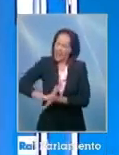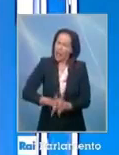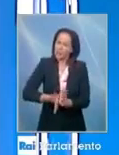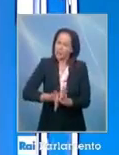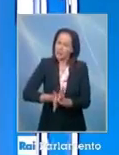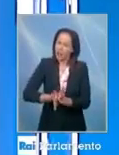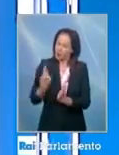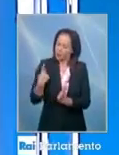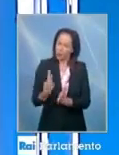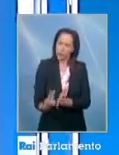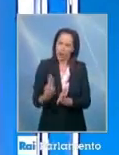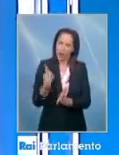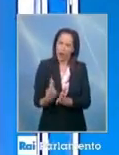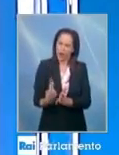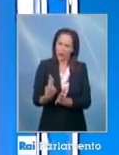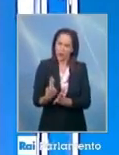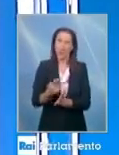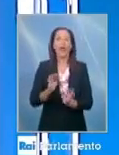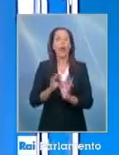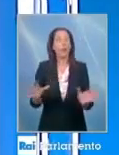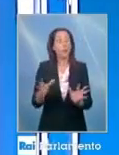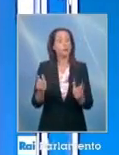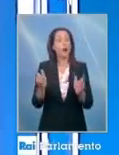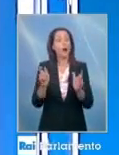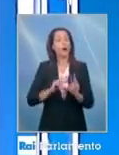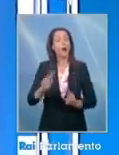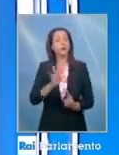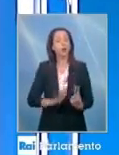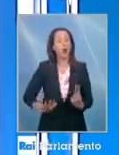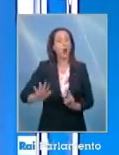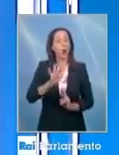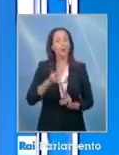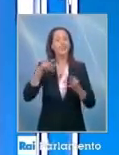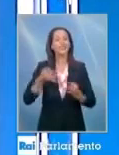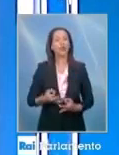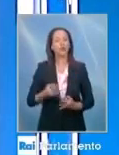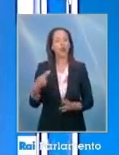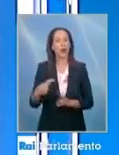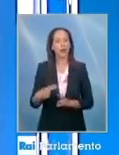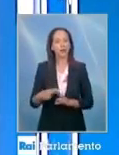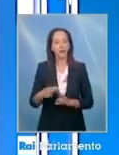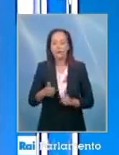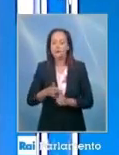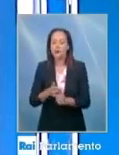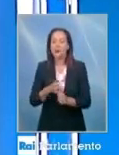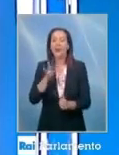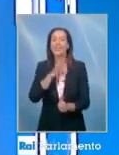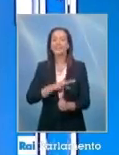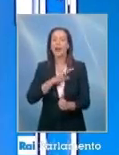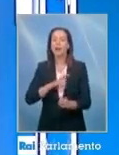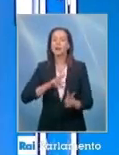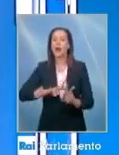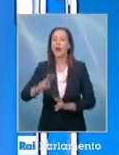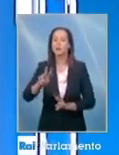ultimi 2 anni, e la libertà della nazione di poter prendere le decisioni necessarie per seguire sempre ed esclusivamente il nostro interesse